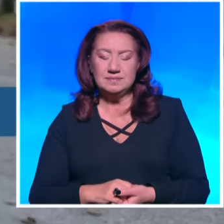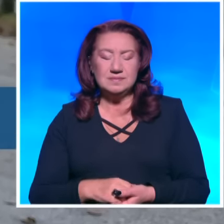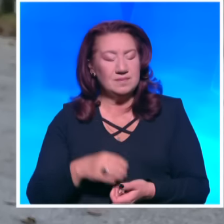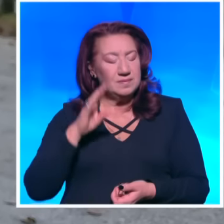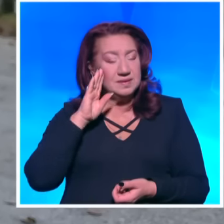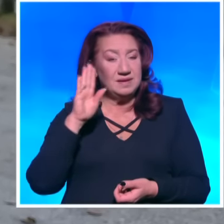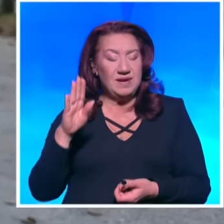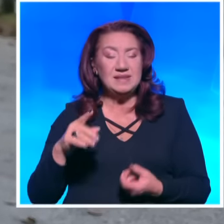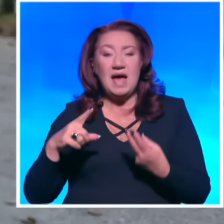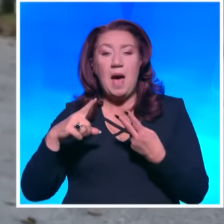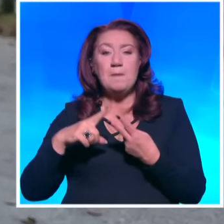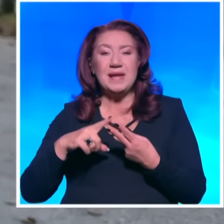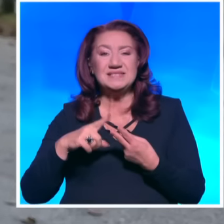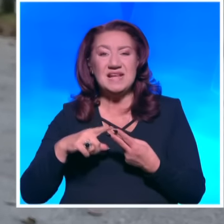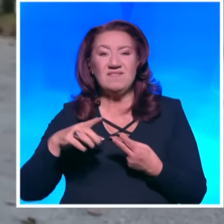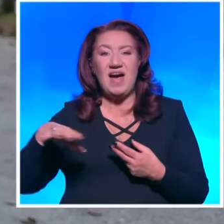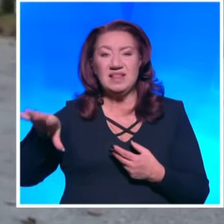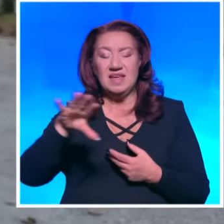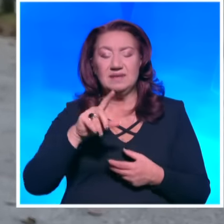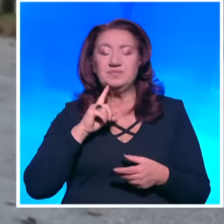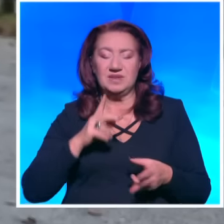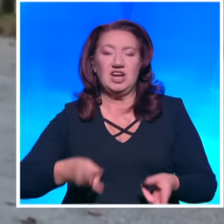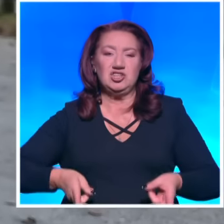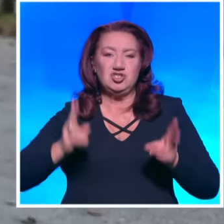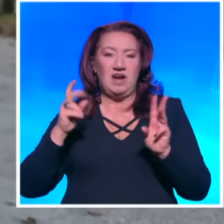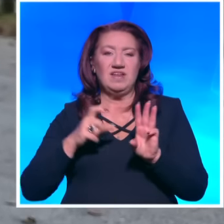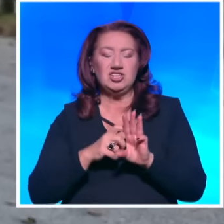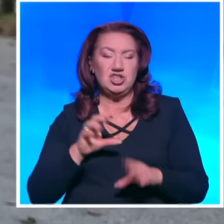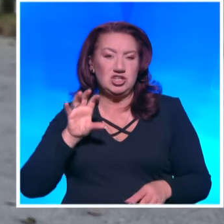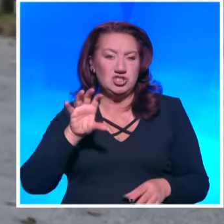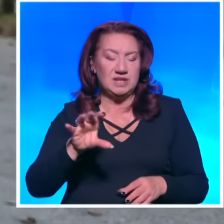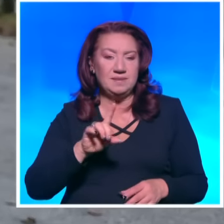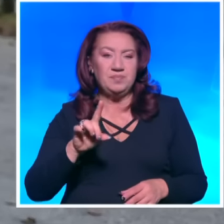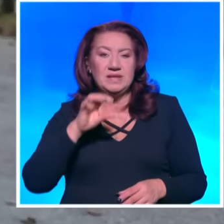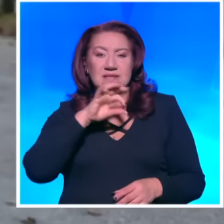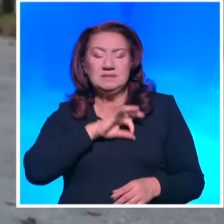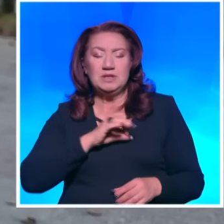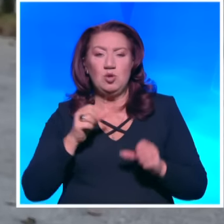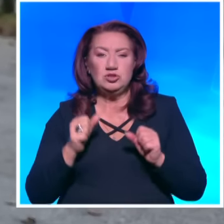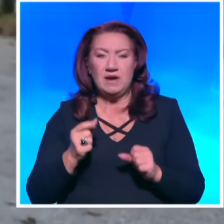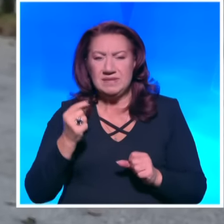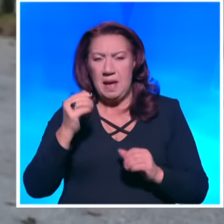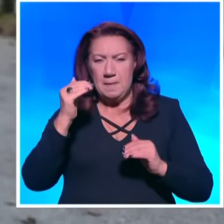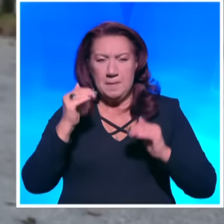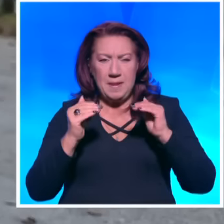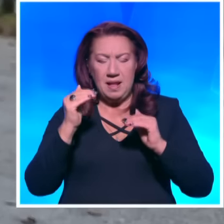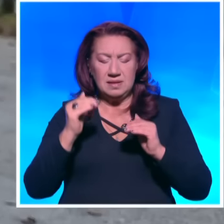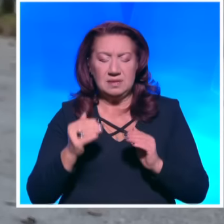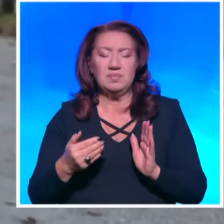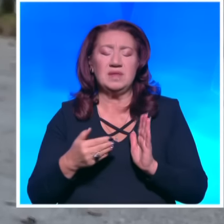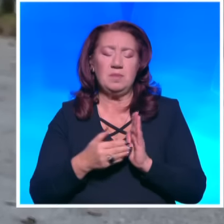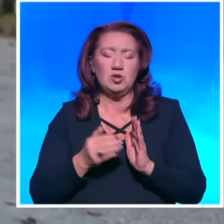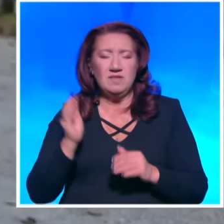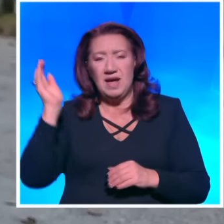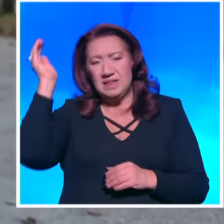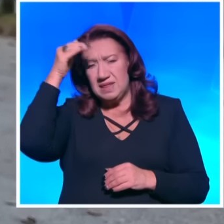Здравейте! Пенсилвания се оказа решаващия щат, но не се сбъднаха очакванията за малка разлика между двамата. Напротив, Доналд